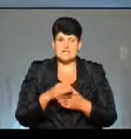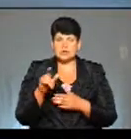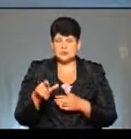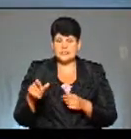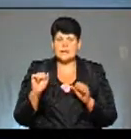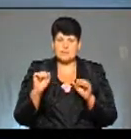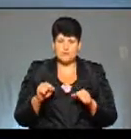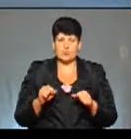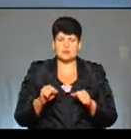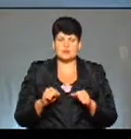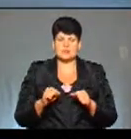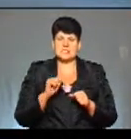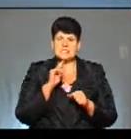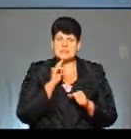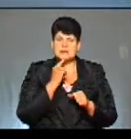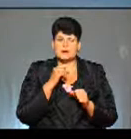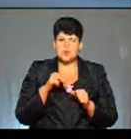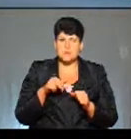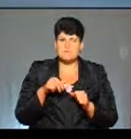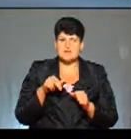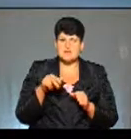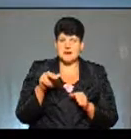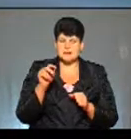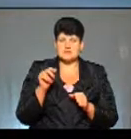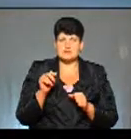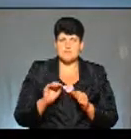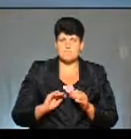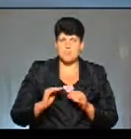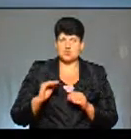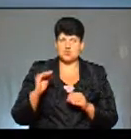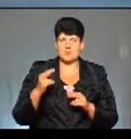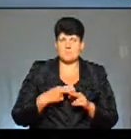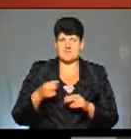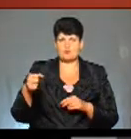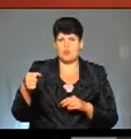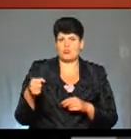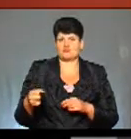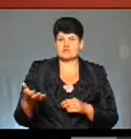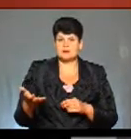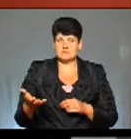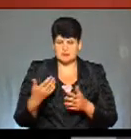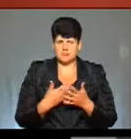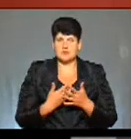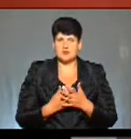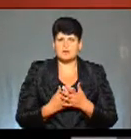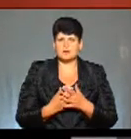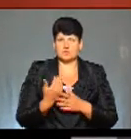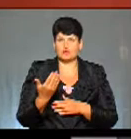пересуватися, ну, їй складно піднятися по стрімких сходах без поручня. наприклад, як до